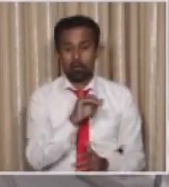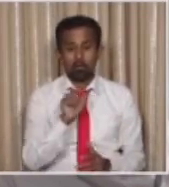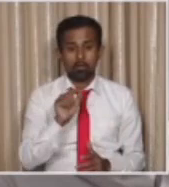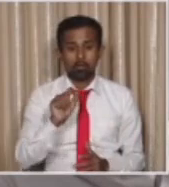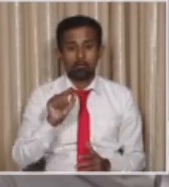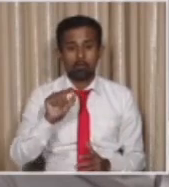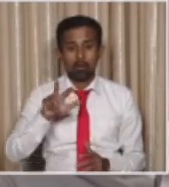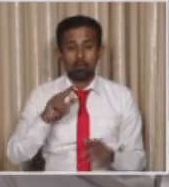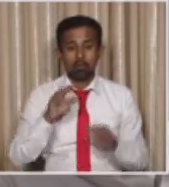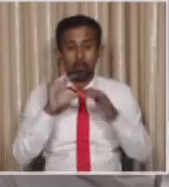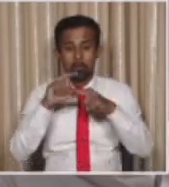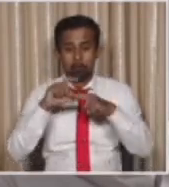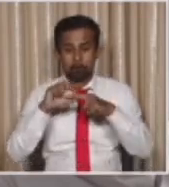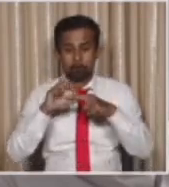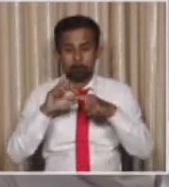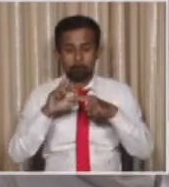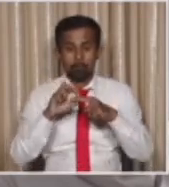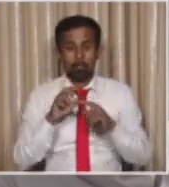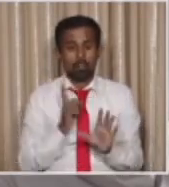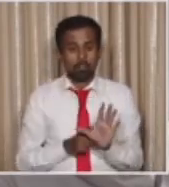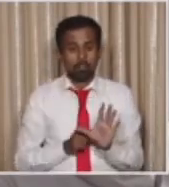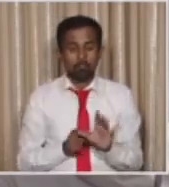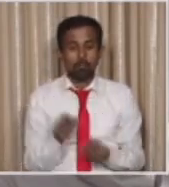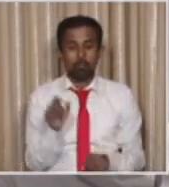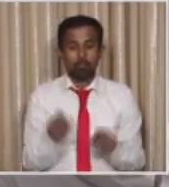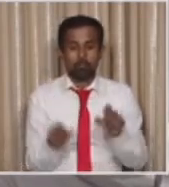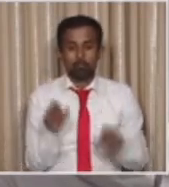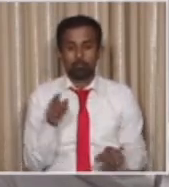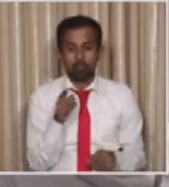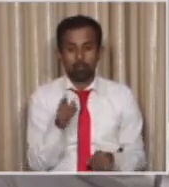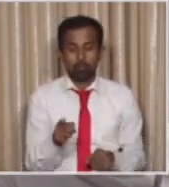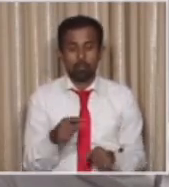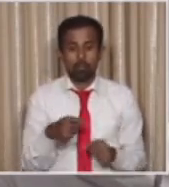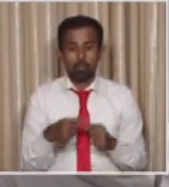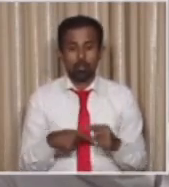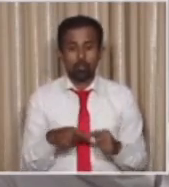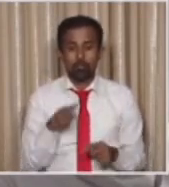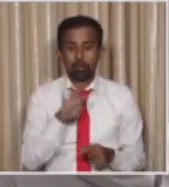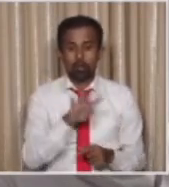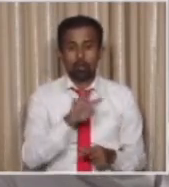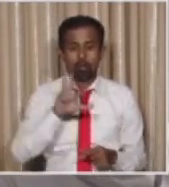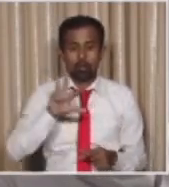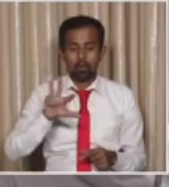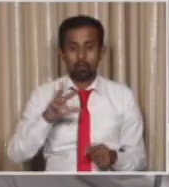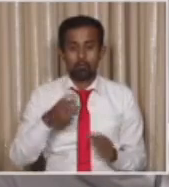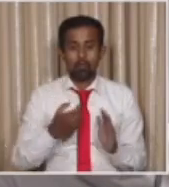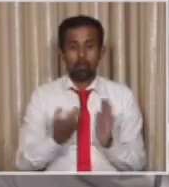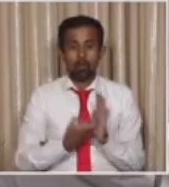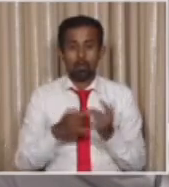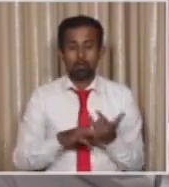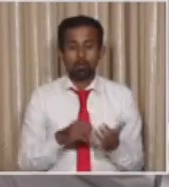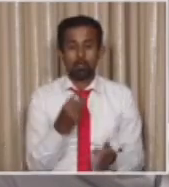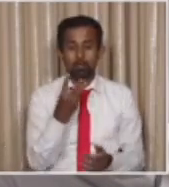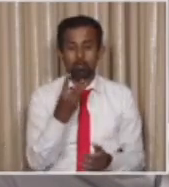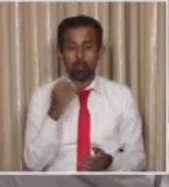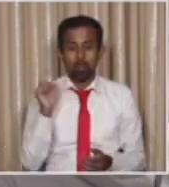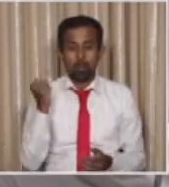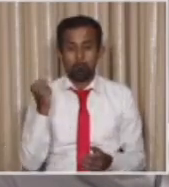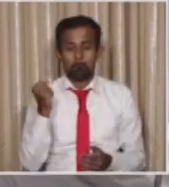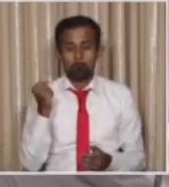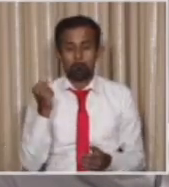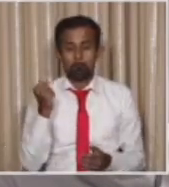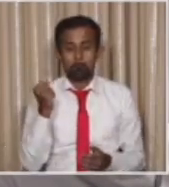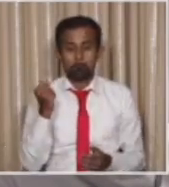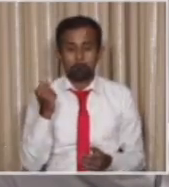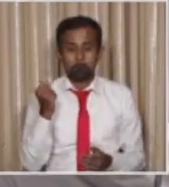446.8න් බෙදුවම සෑම පාරිභෝගිකයෙකුටම ඒකක 49ක් රුපියල් 350 ගන්න දෙන්න පුළුවන් රුපියල්